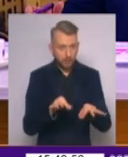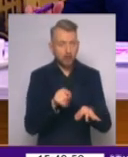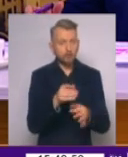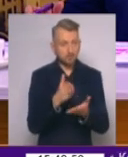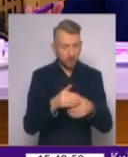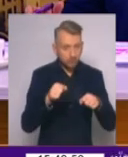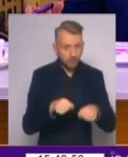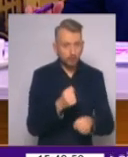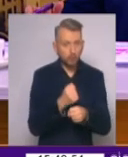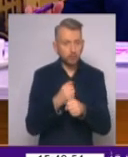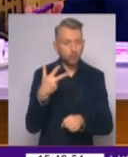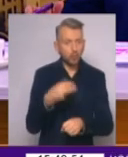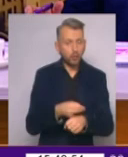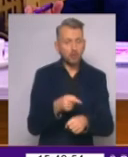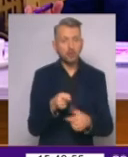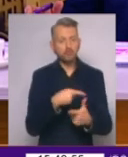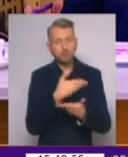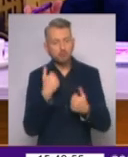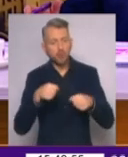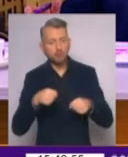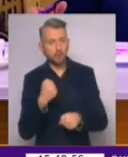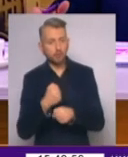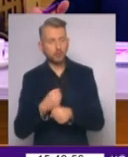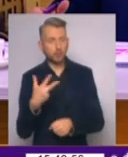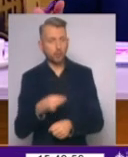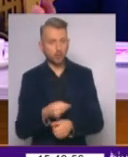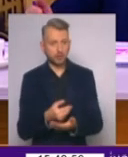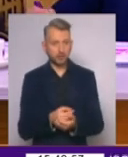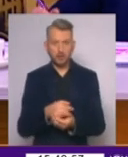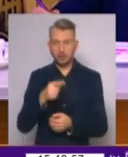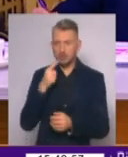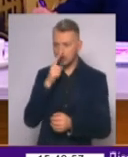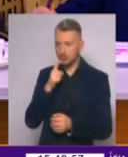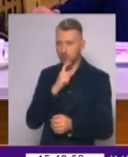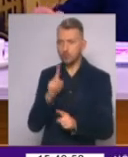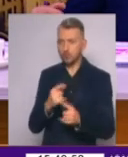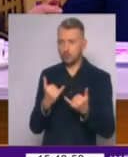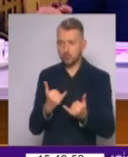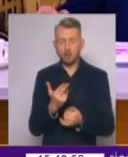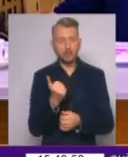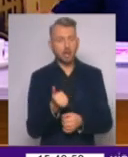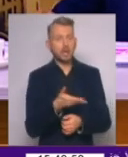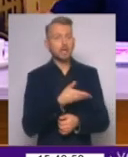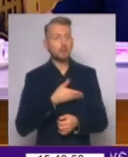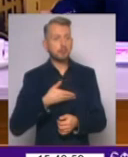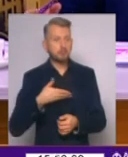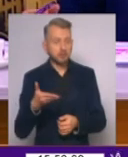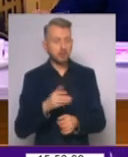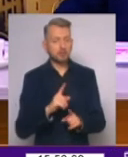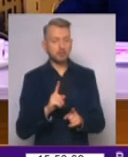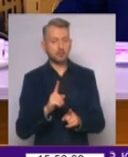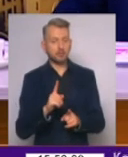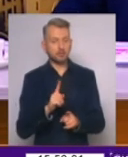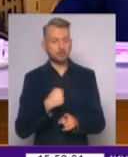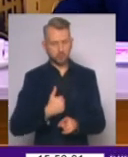мають право робити уколи, чи не мають право робити уколи? Не зрозуміло взагалі, що тепер? Не зрозуміло. І ми, от, чим я, напевно,